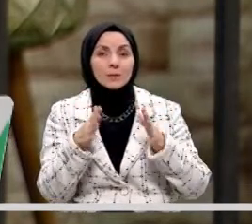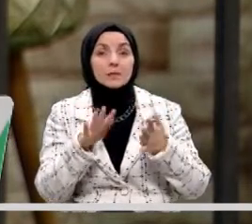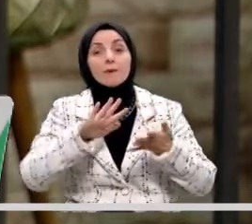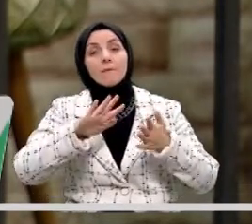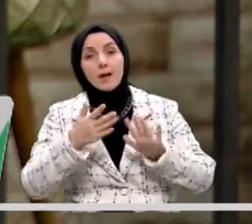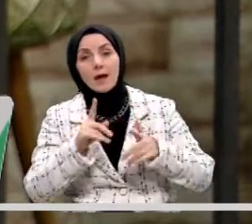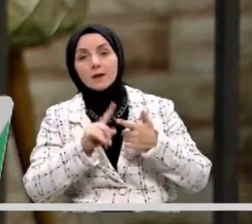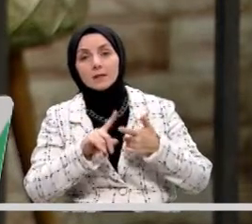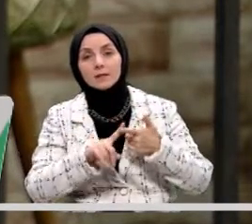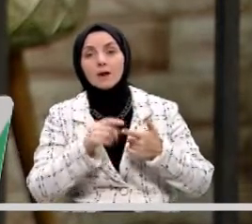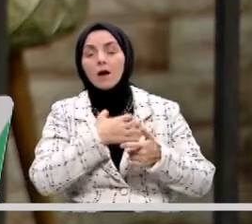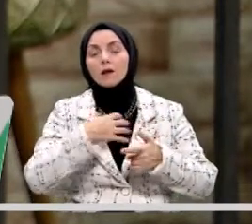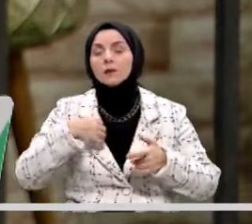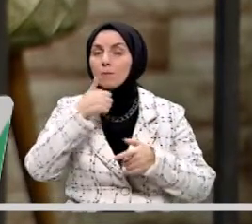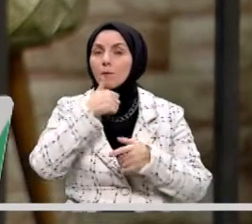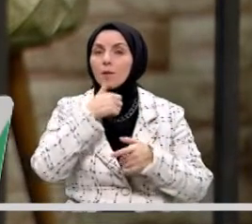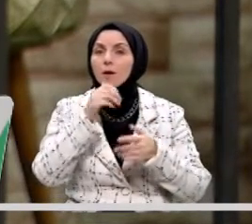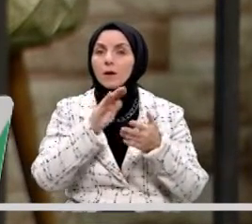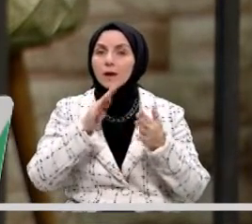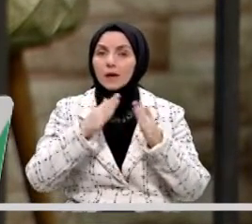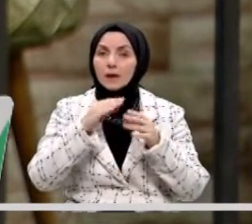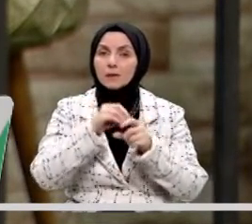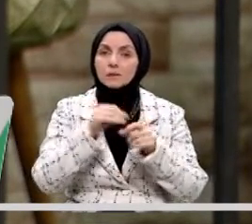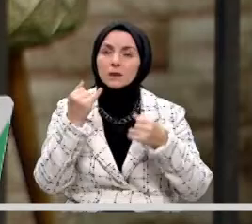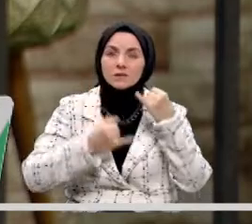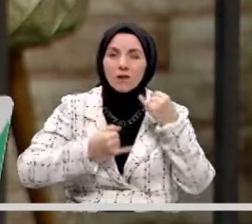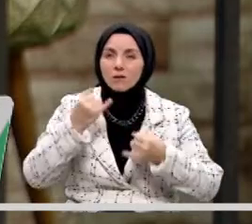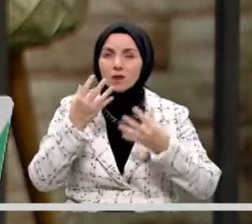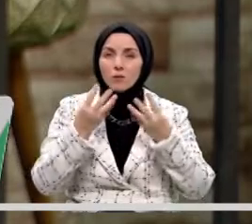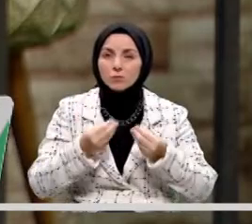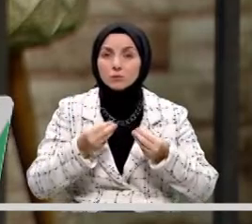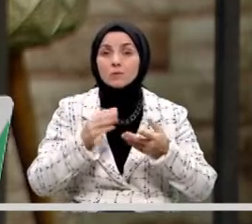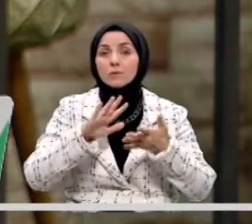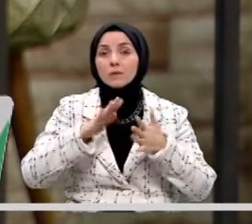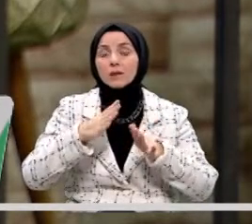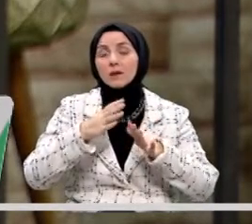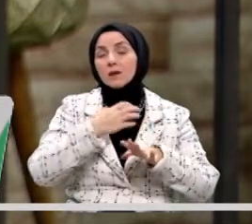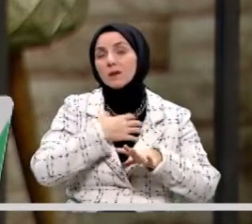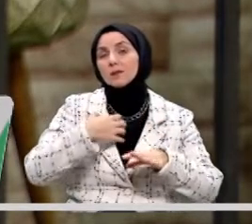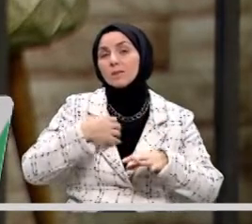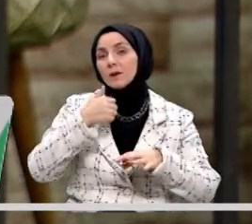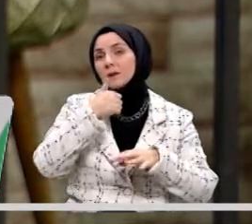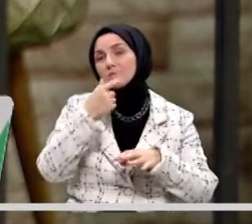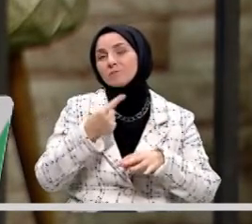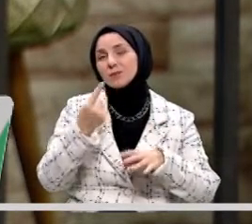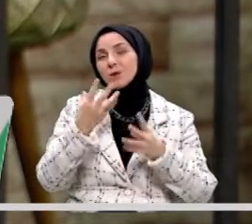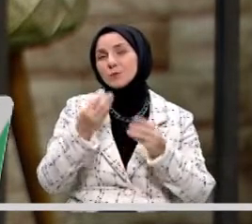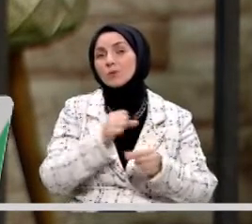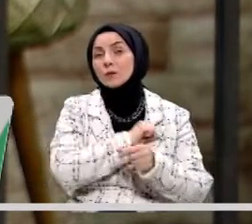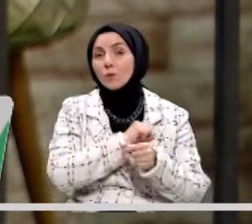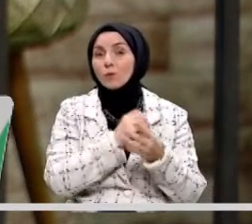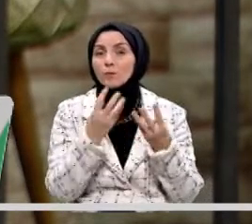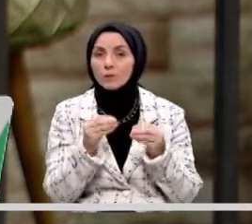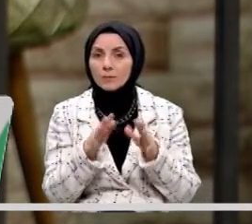anne ve bir şey oldu korkusuyla Bunu ifade edebilir anne hastadır ya da anne sıkıntılıdır çocuk onu bu şekilde Kamufle